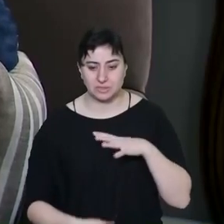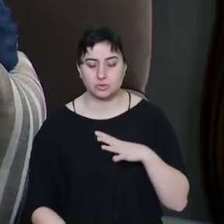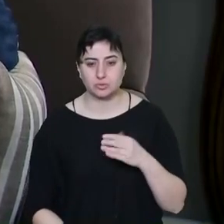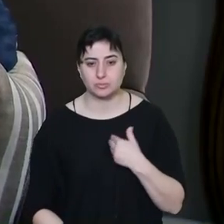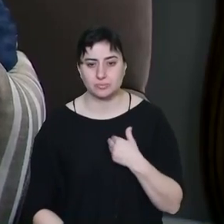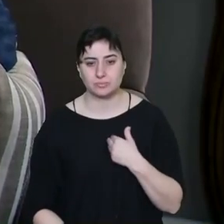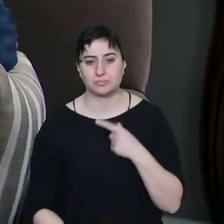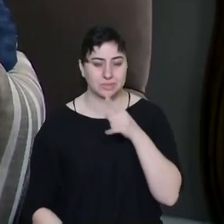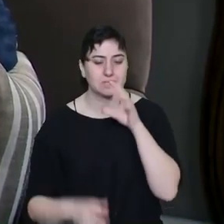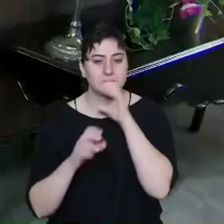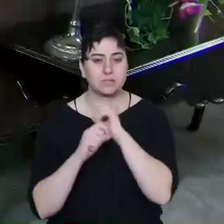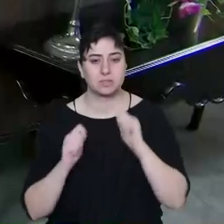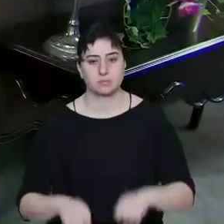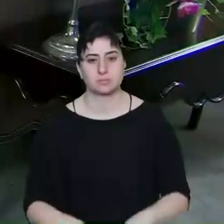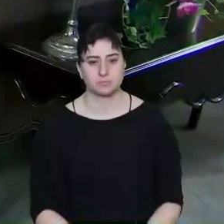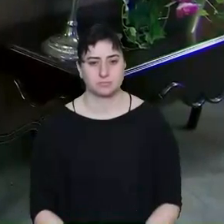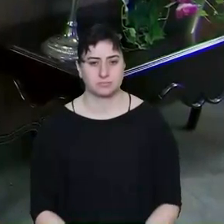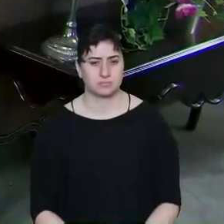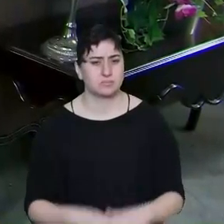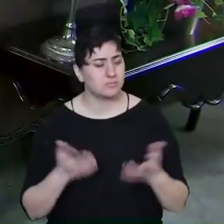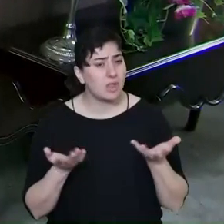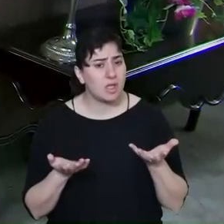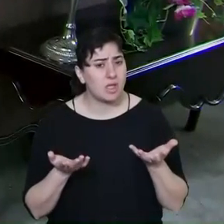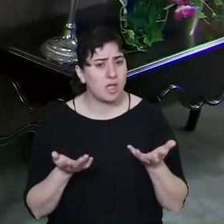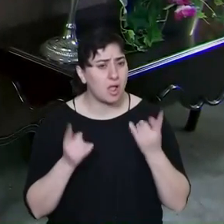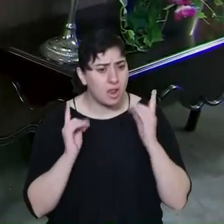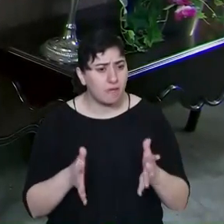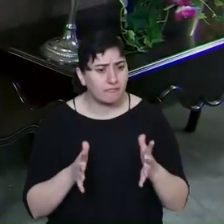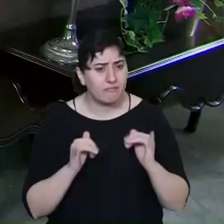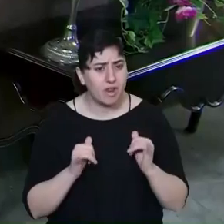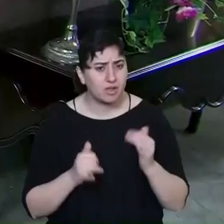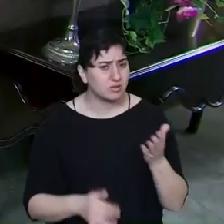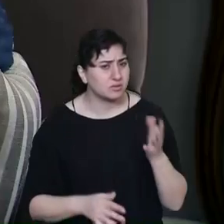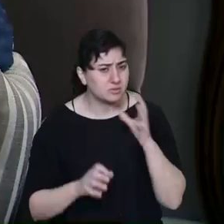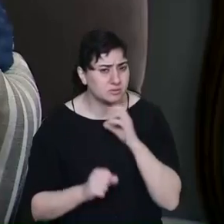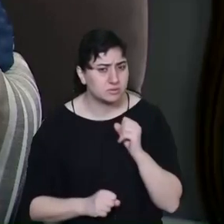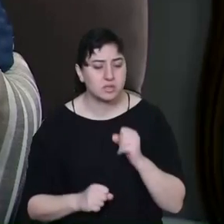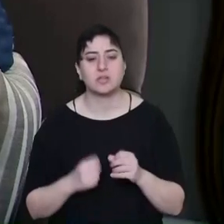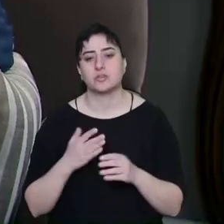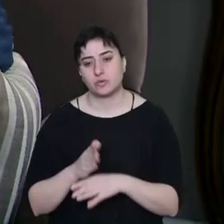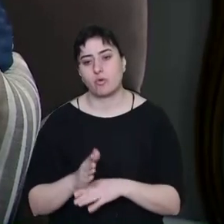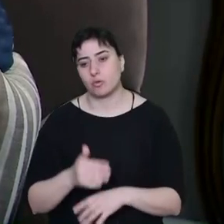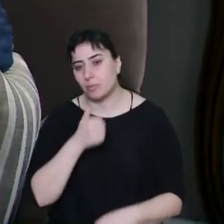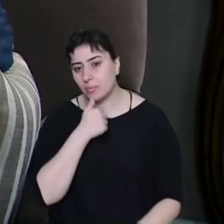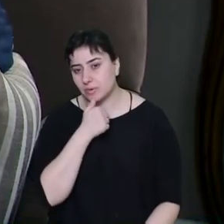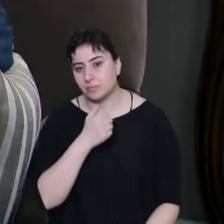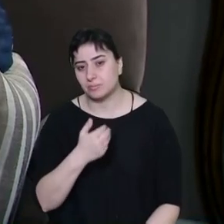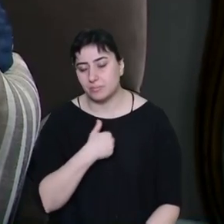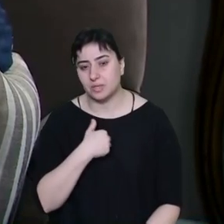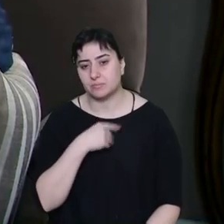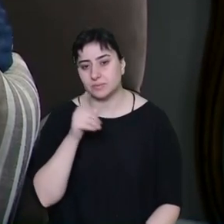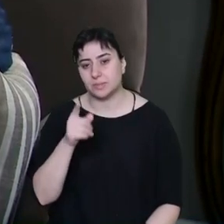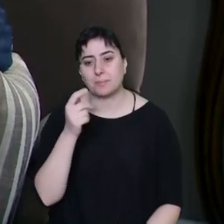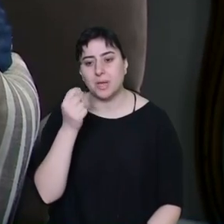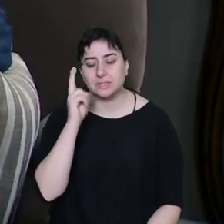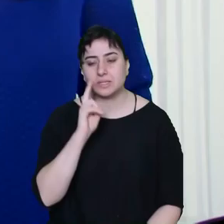istiyordum. Yani bunu sizden üçü sakladım. Üçü birden ayaklandılar. Ne? Aman Allah'ım! Ya ne diyorsun sen? Evet babacığım. Aslında benim gözüm